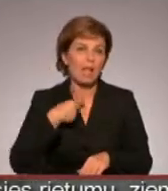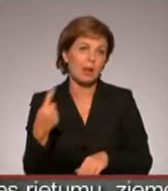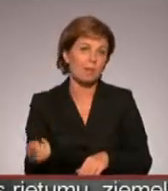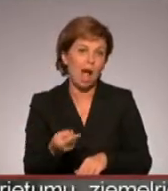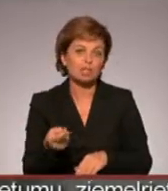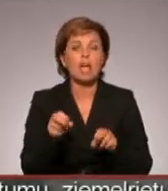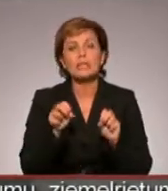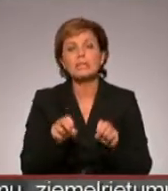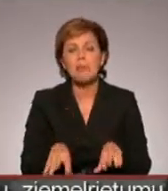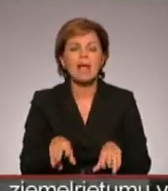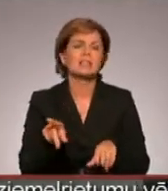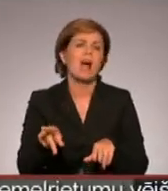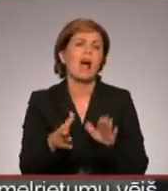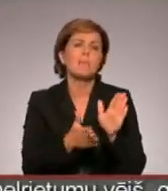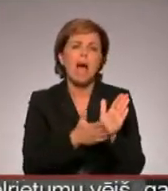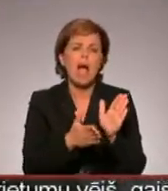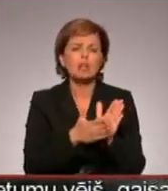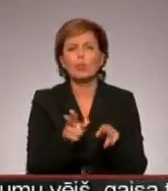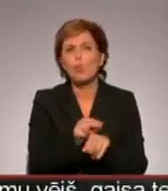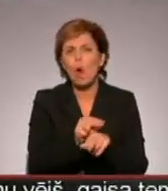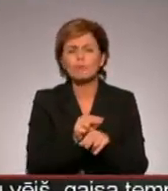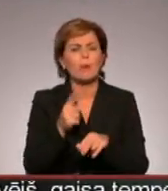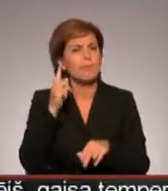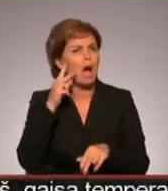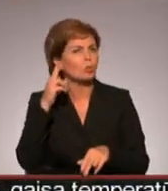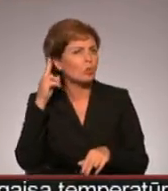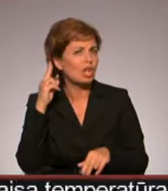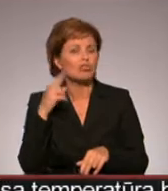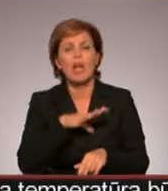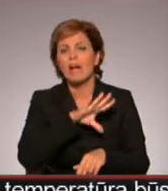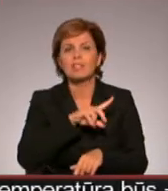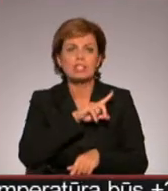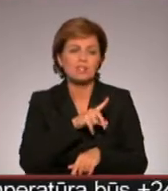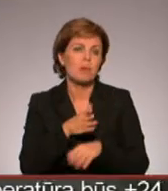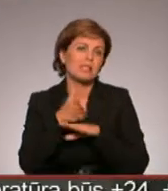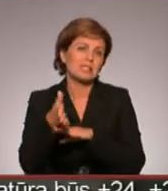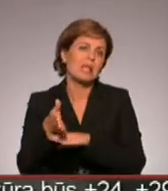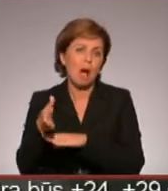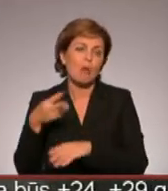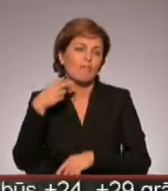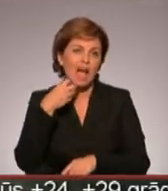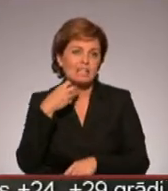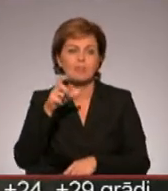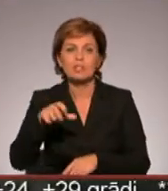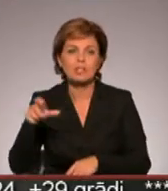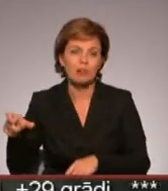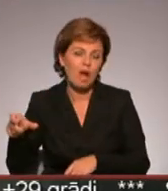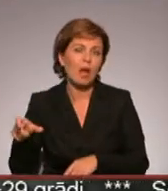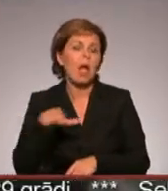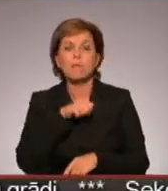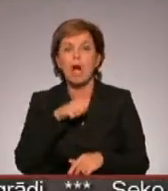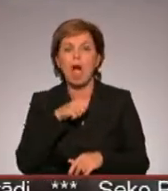specializēto aprīkojuma pēdu kopšanai un maturiešanai un vēl citām iespējām dodas pie veciajiem ļaudīm kuriem sevi apkopt jau kļuvis par